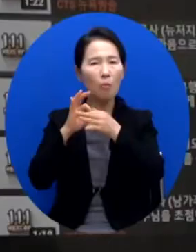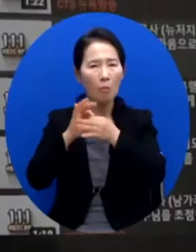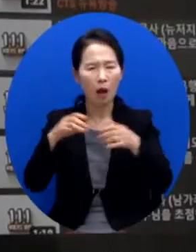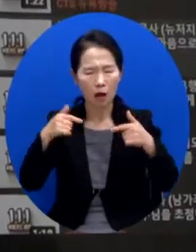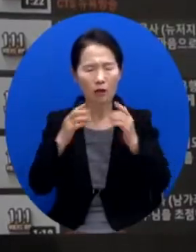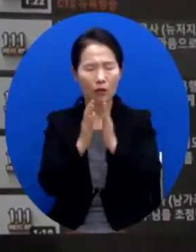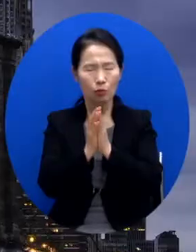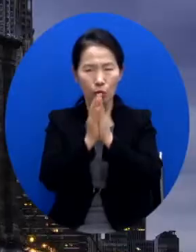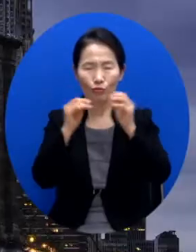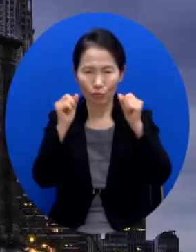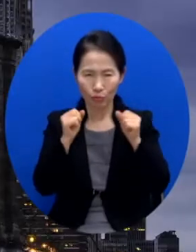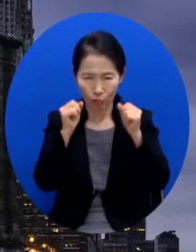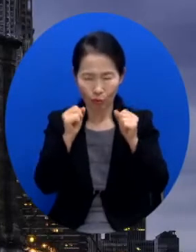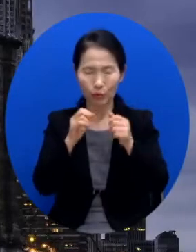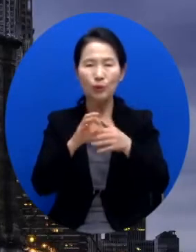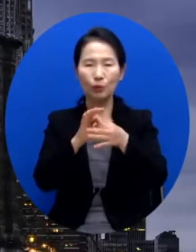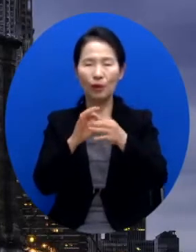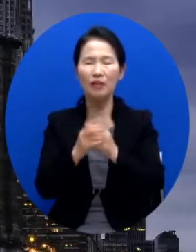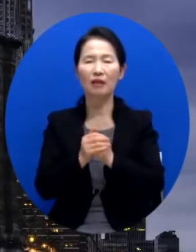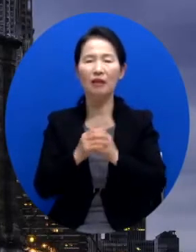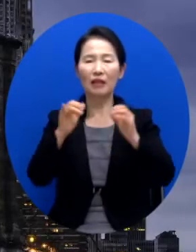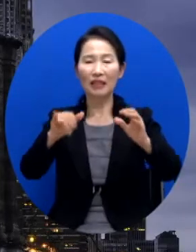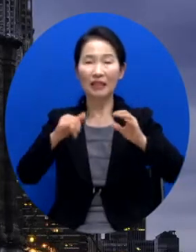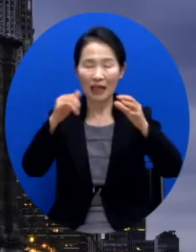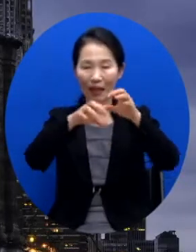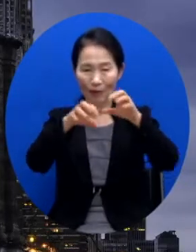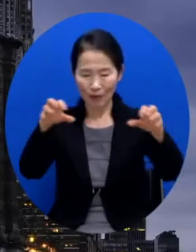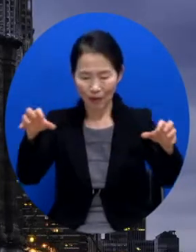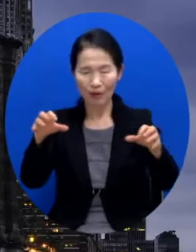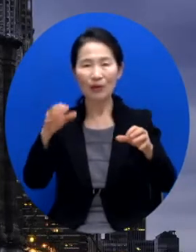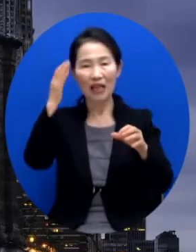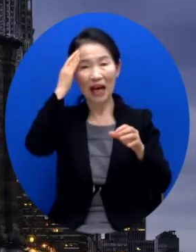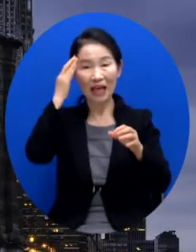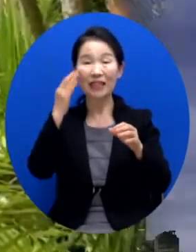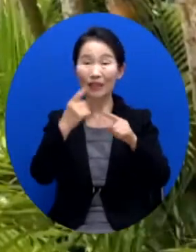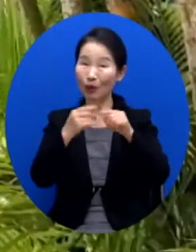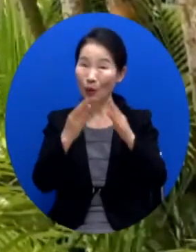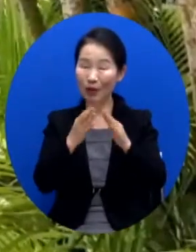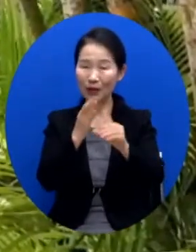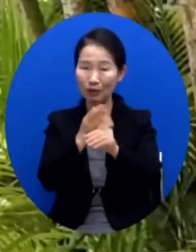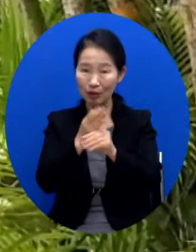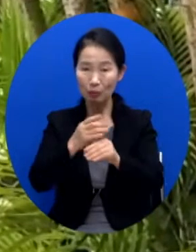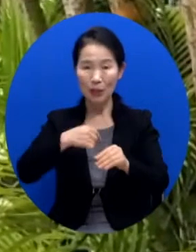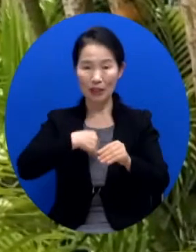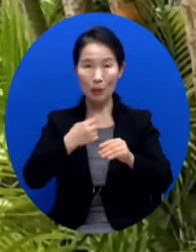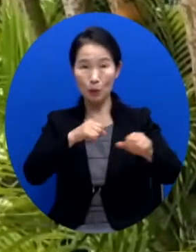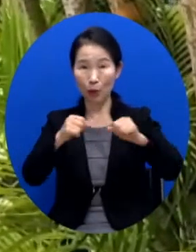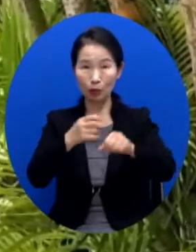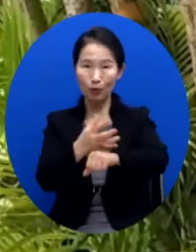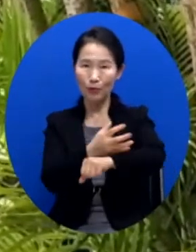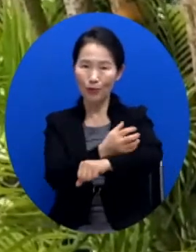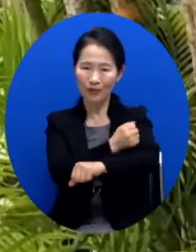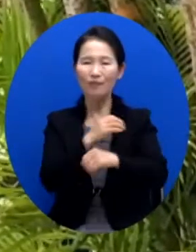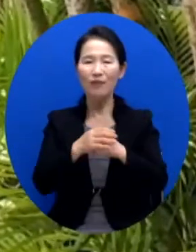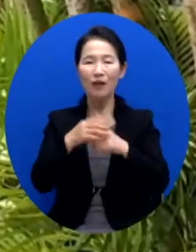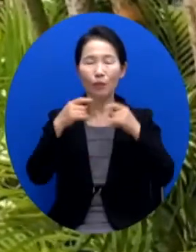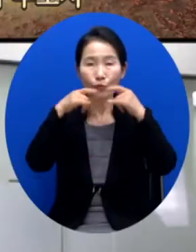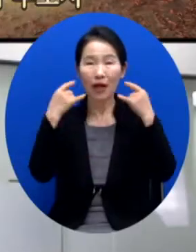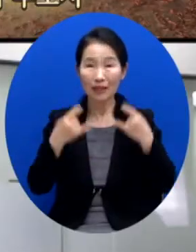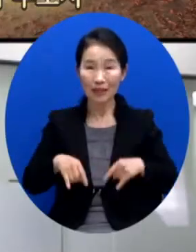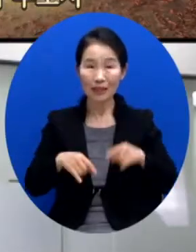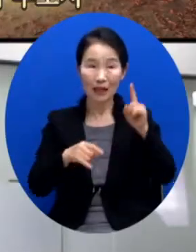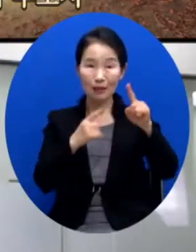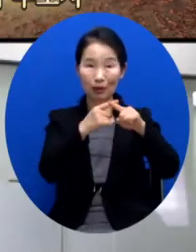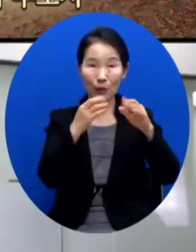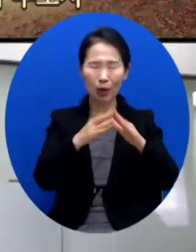세계 각지의 목회자들과 1 인주의 를 중심으로 자발적인 활동도 일어나고 있습니다 프랑스의 한 교회의 선